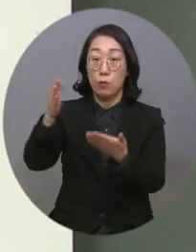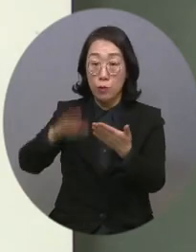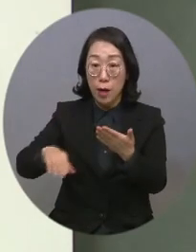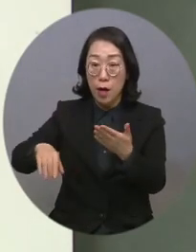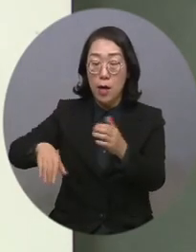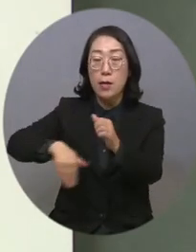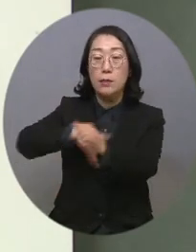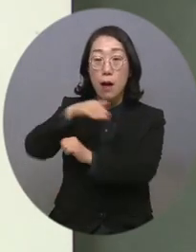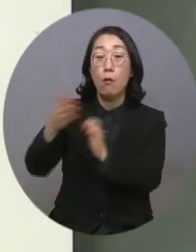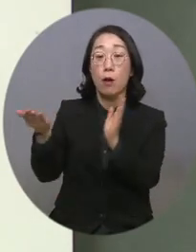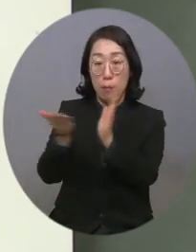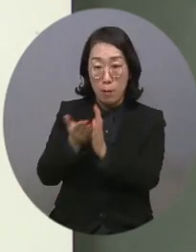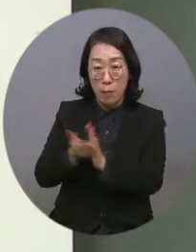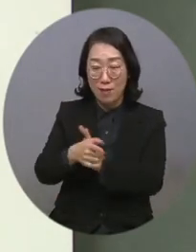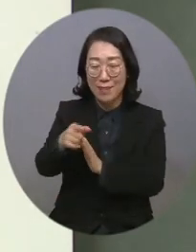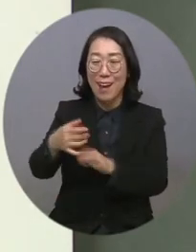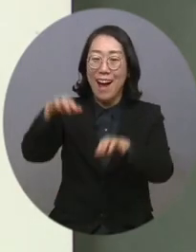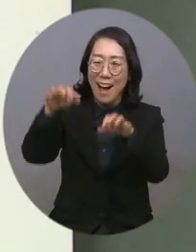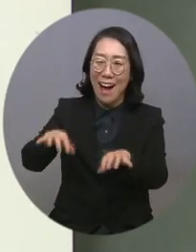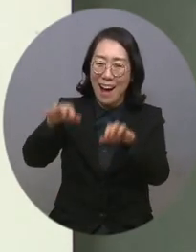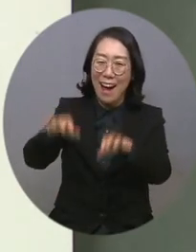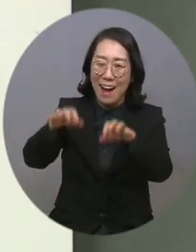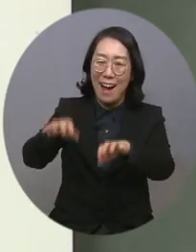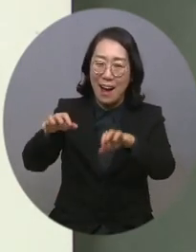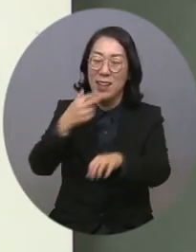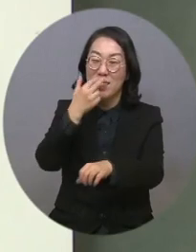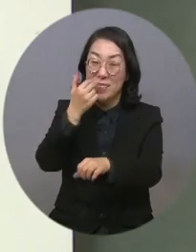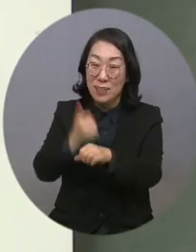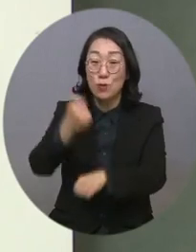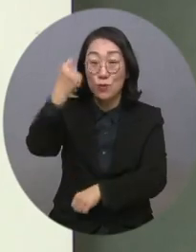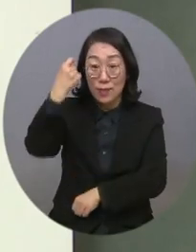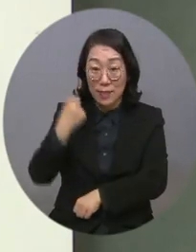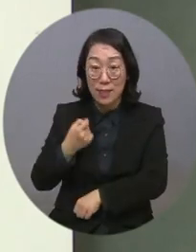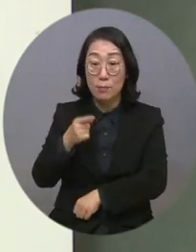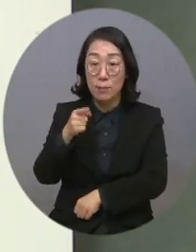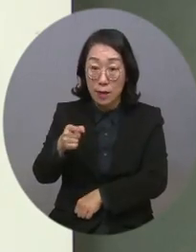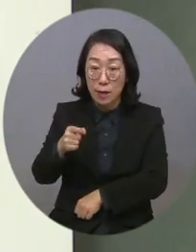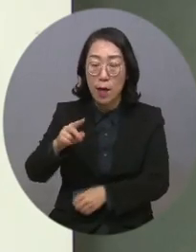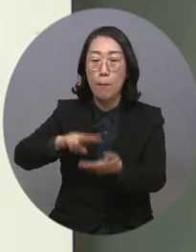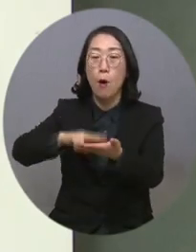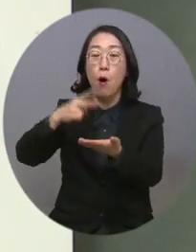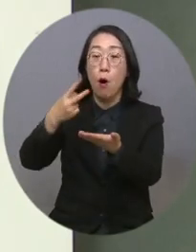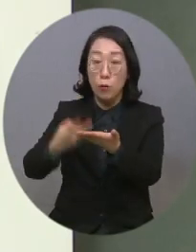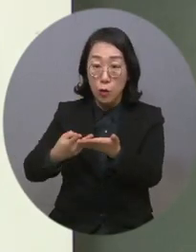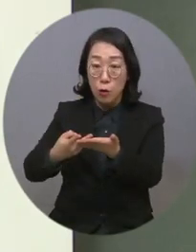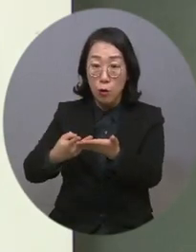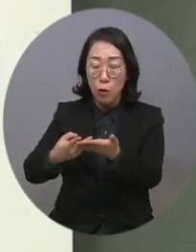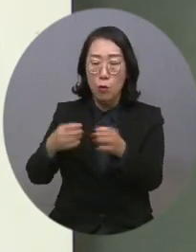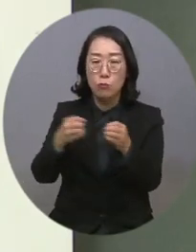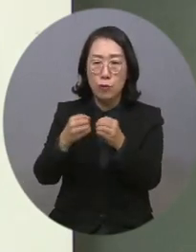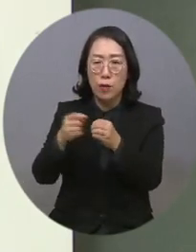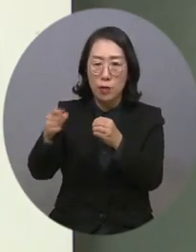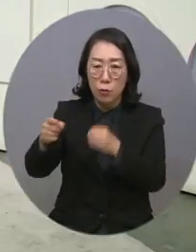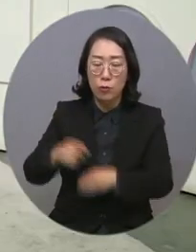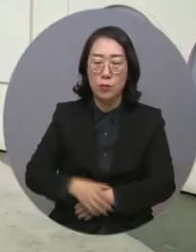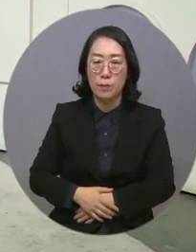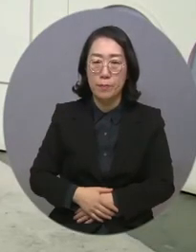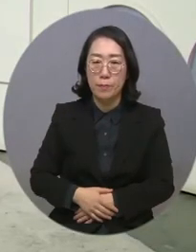그것을 군중이 좋아할 수밖에 없는 친숙감. 그러니까 번역문학이라는 자체가 사실은 어떤